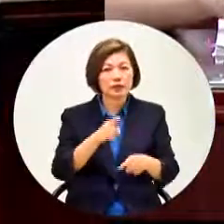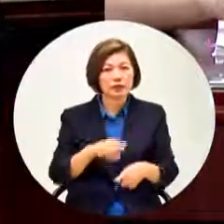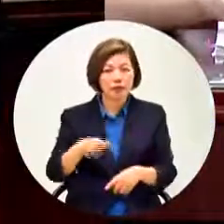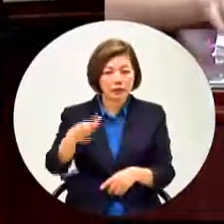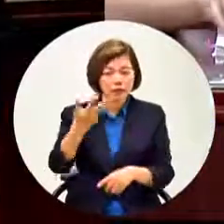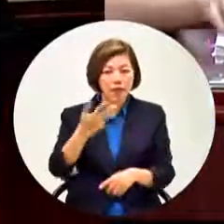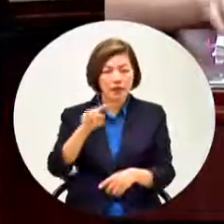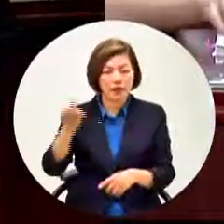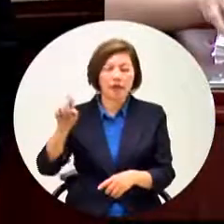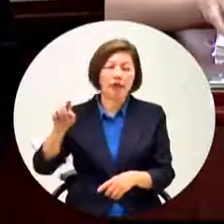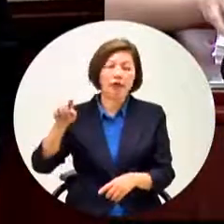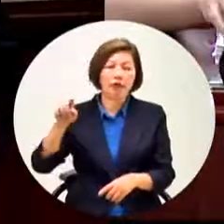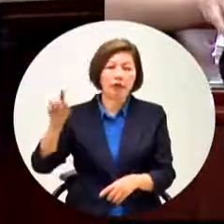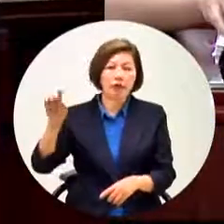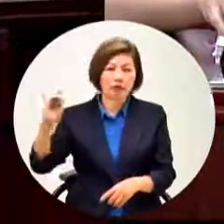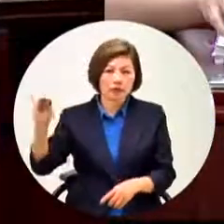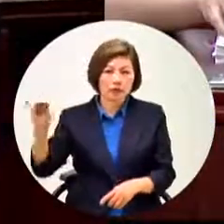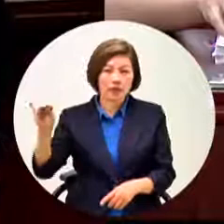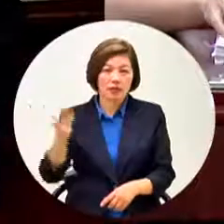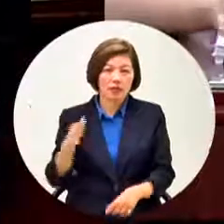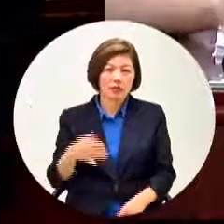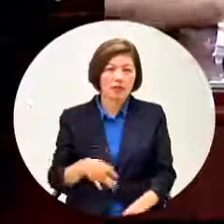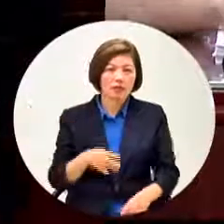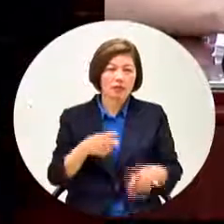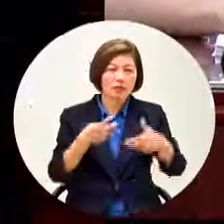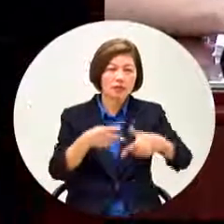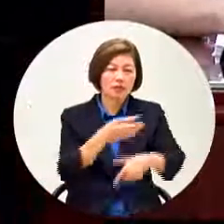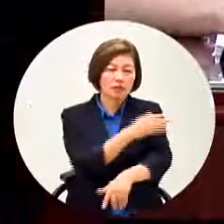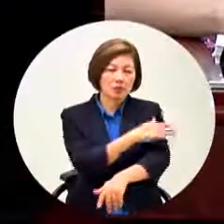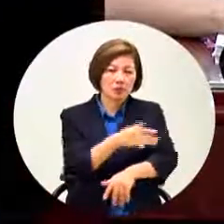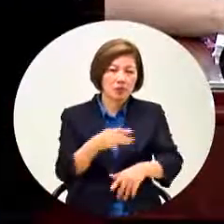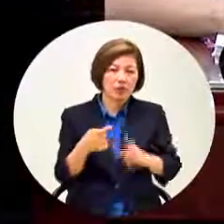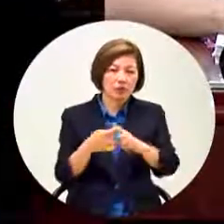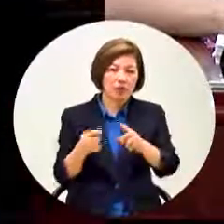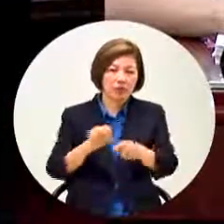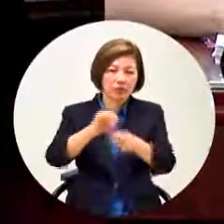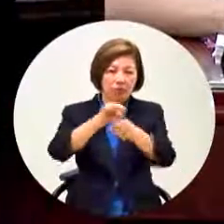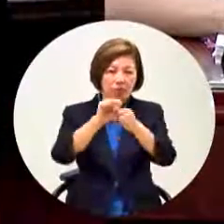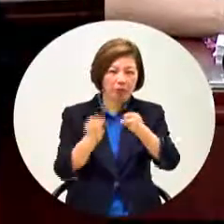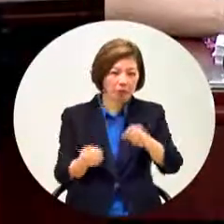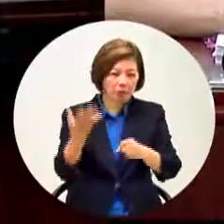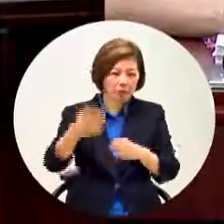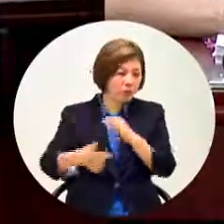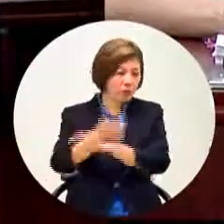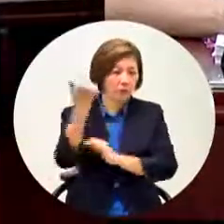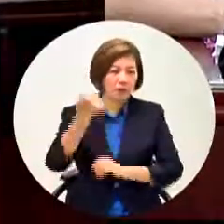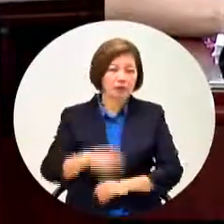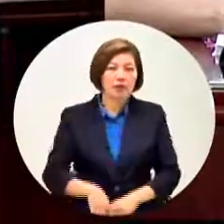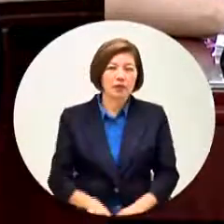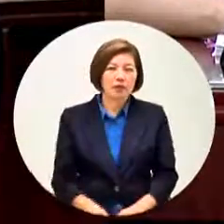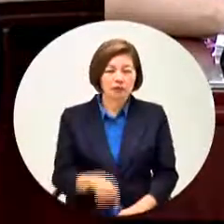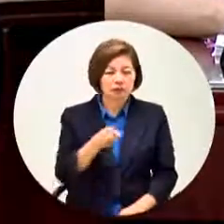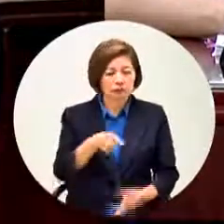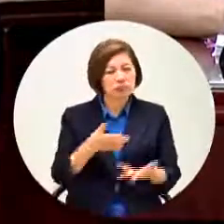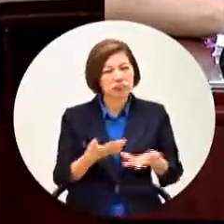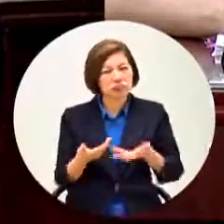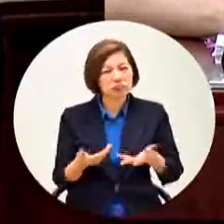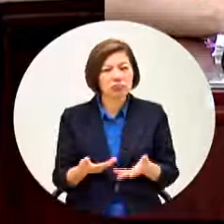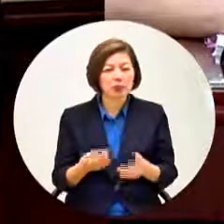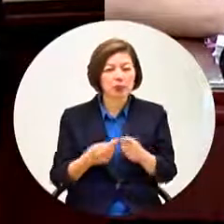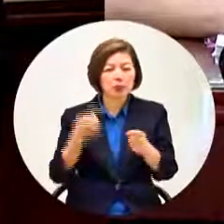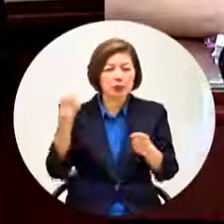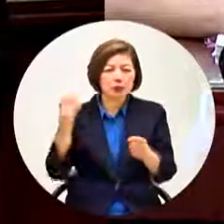800到1000左右了。那因为仁武这个新兴人口真的是正常成长的蛮快的，所以这一部分的话，去